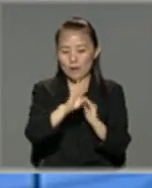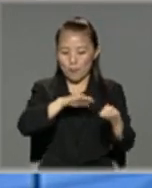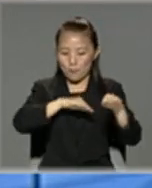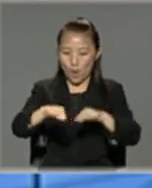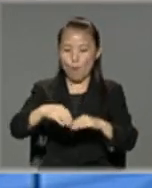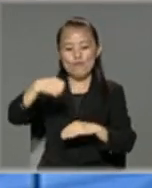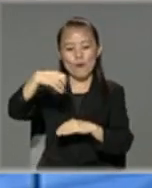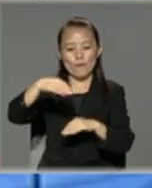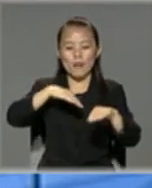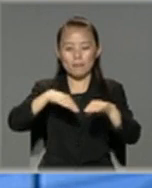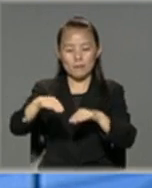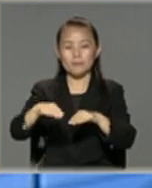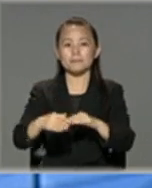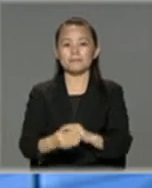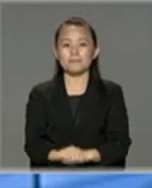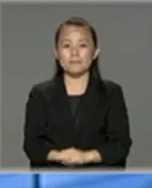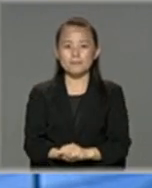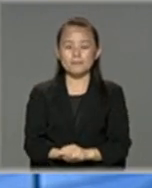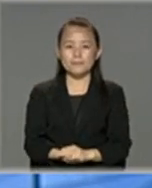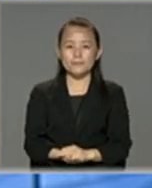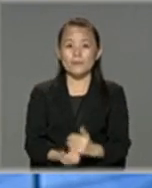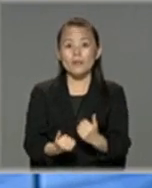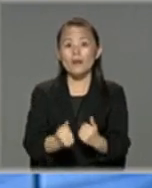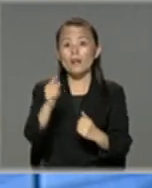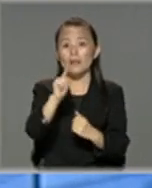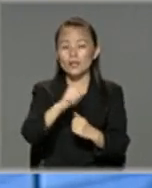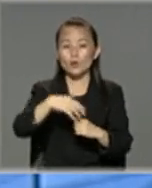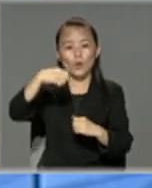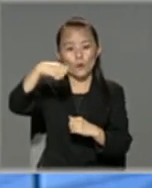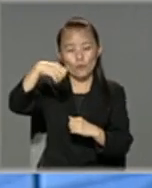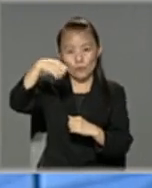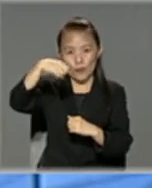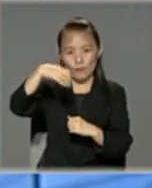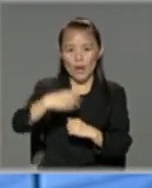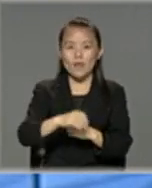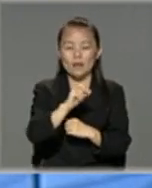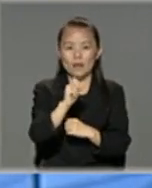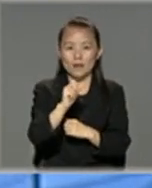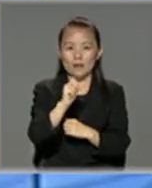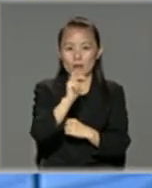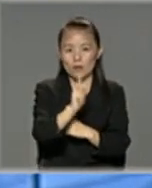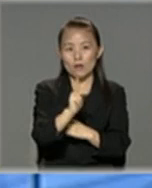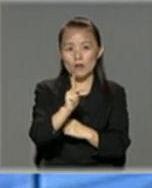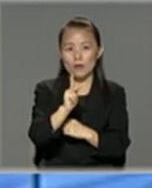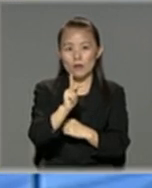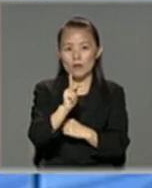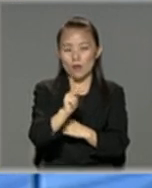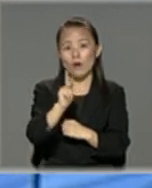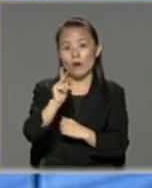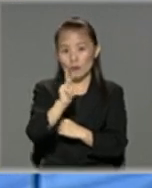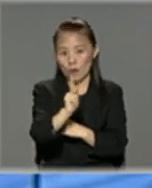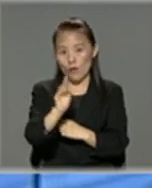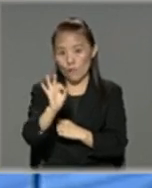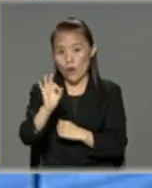พร้อมจ่ายแก่ผู้ใช้ไฟทุกประเภทนะคะโดยเฉพาะการไฟฟ้านครหลวงค่ะมั่นใจระบบไฟฟ้ามีความมั่นคง